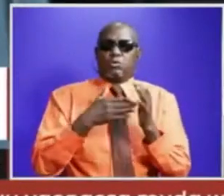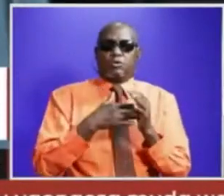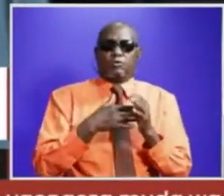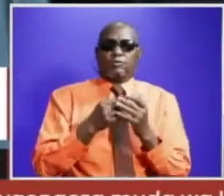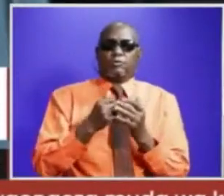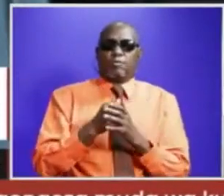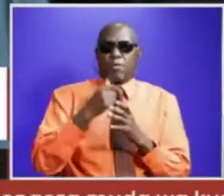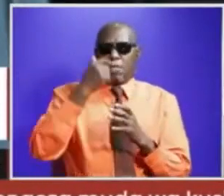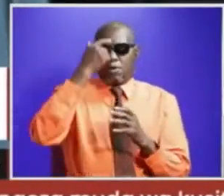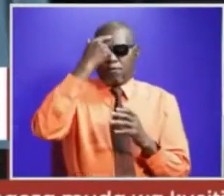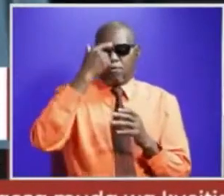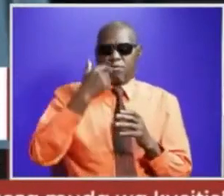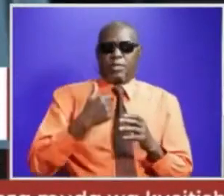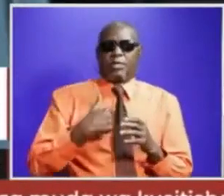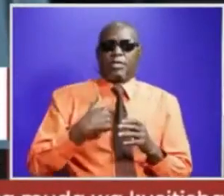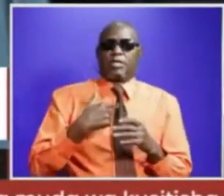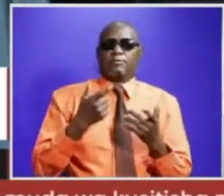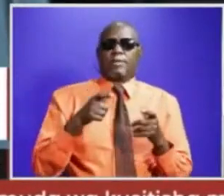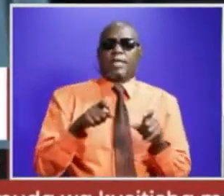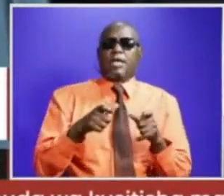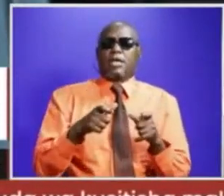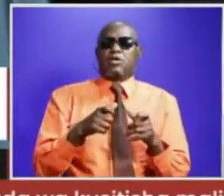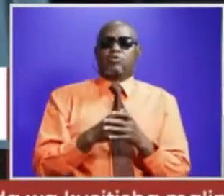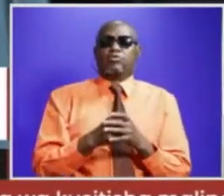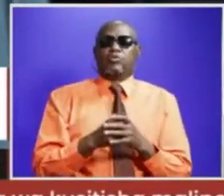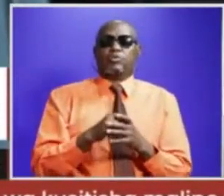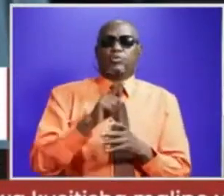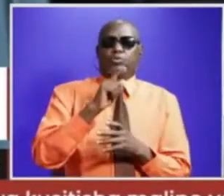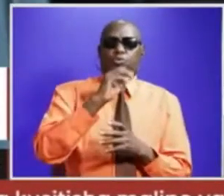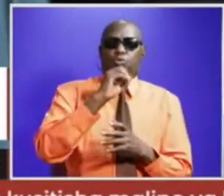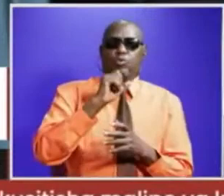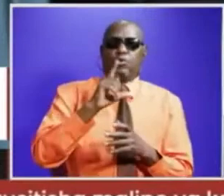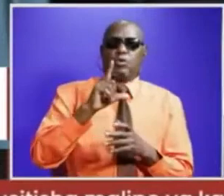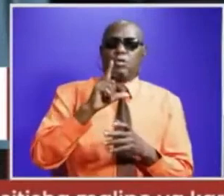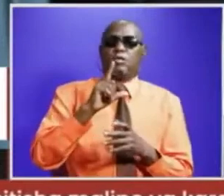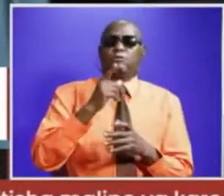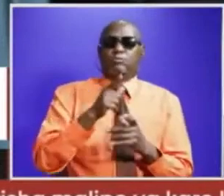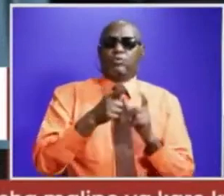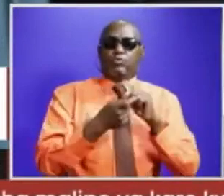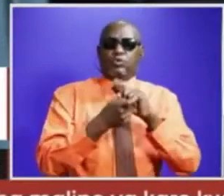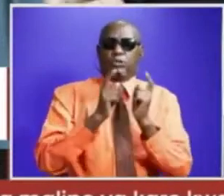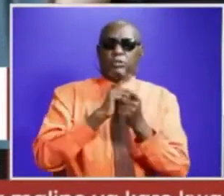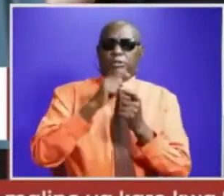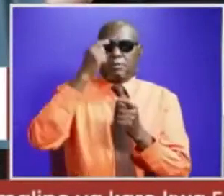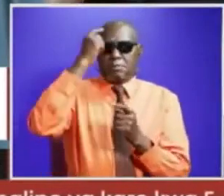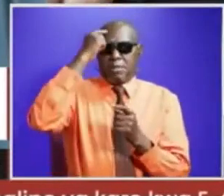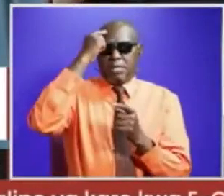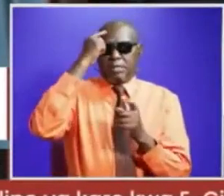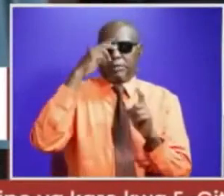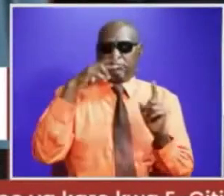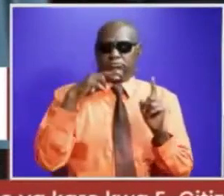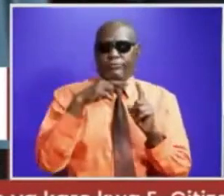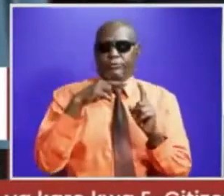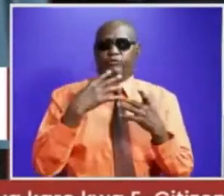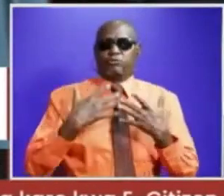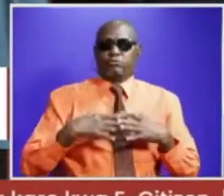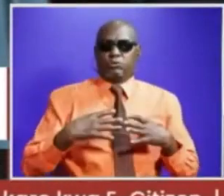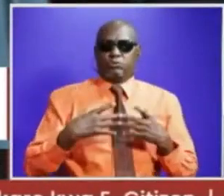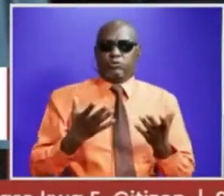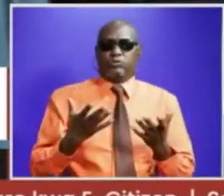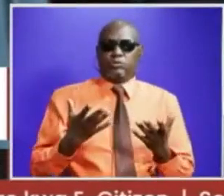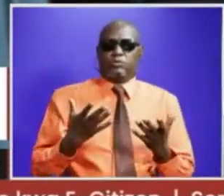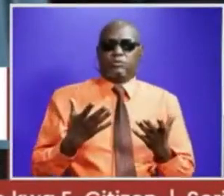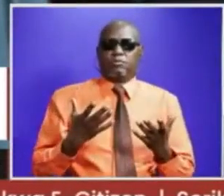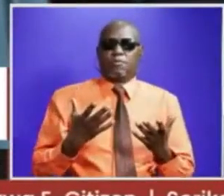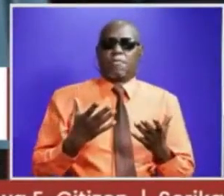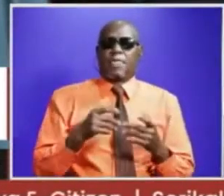an amazing tool, such a dynamic tool for actually shaping the mindsets and perspectives of people, right? So anytime we sit